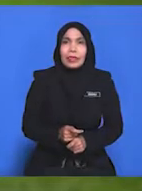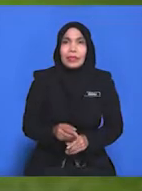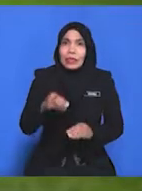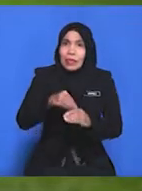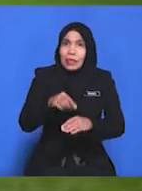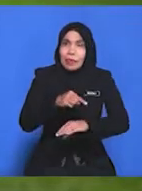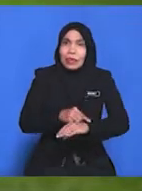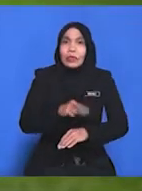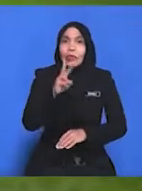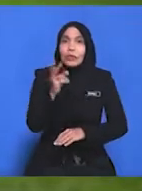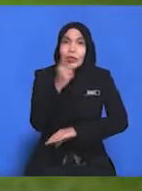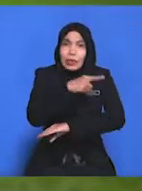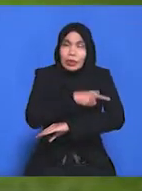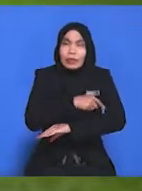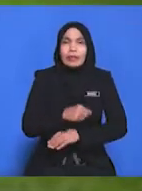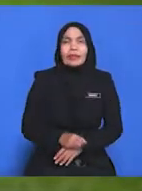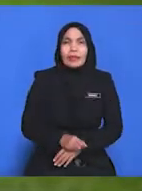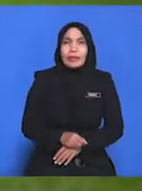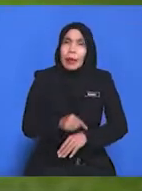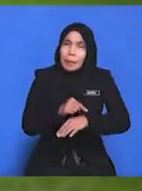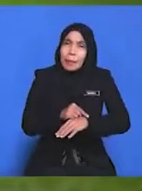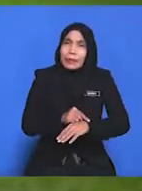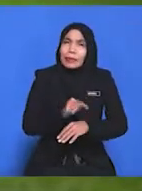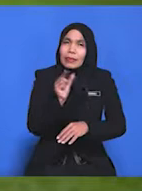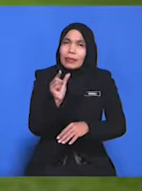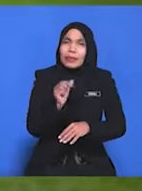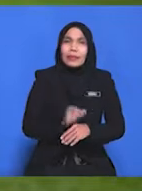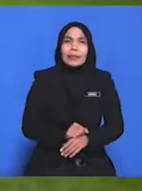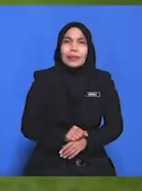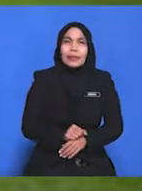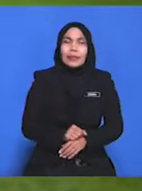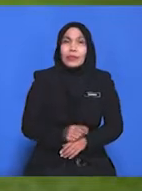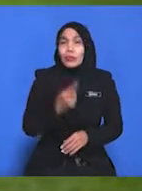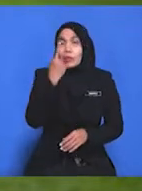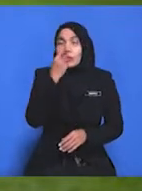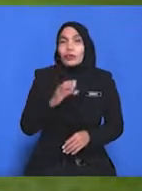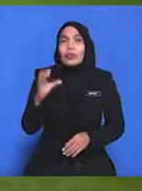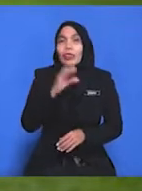tidak cukup masa untuk memastikan kita dapat pemenang yang terbaik.